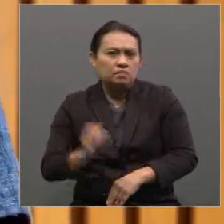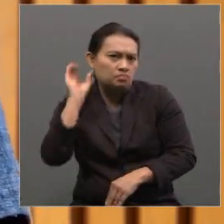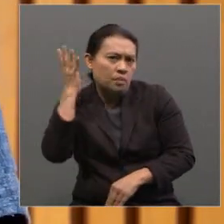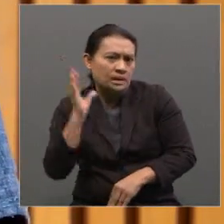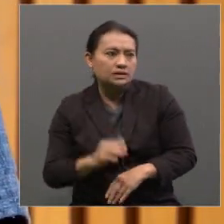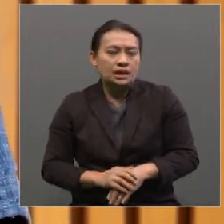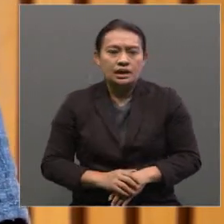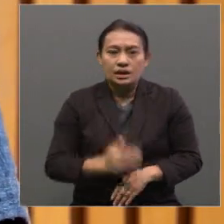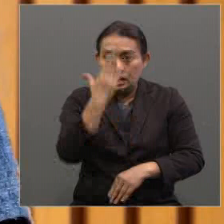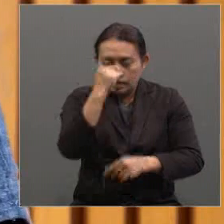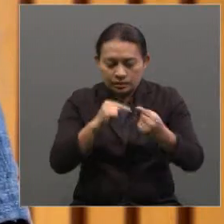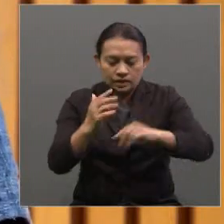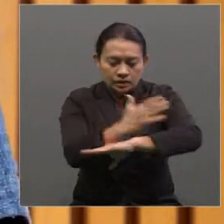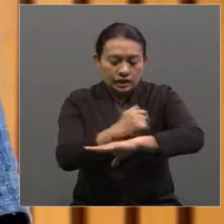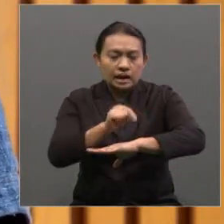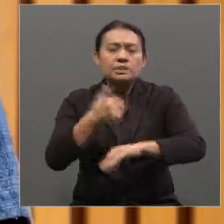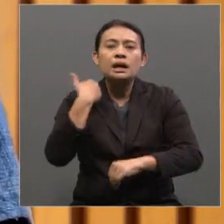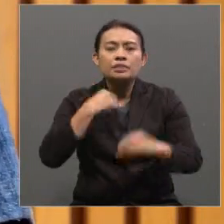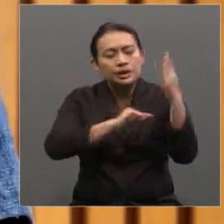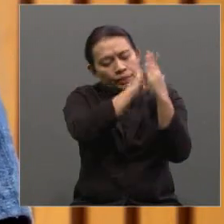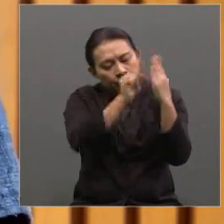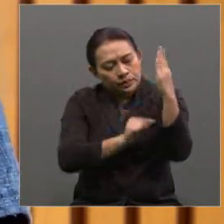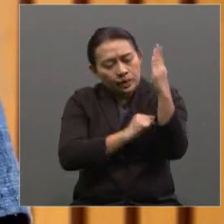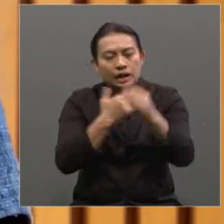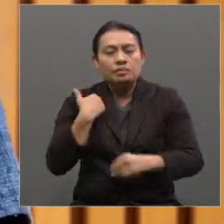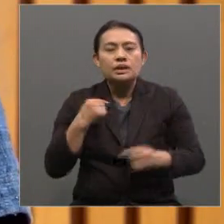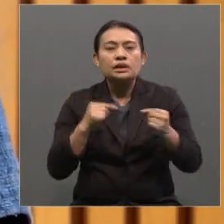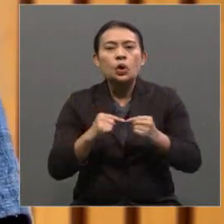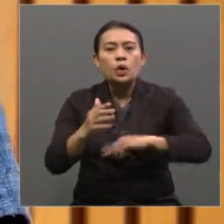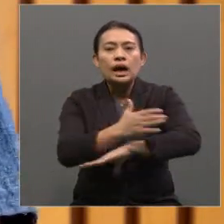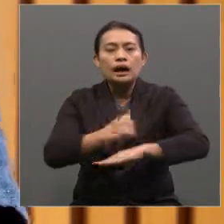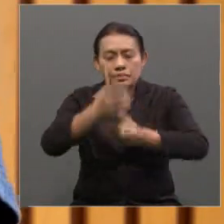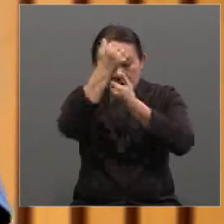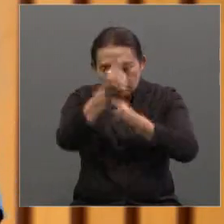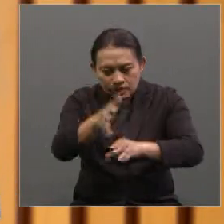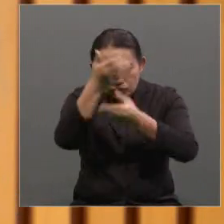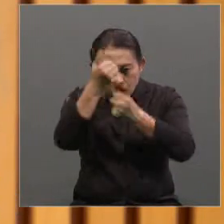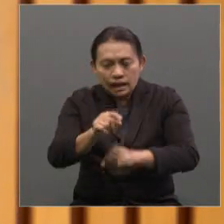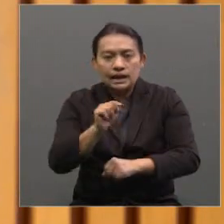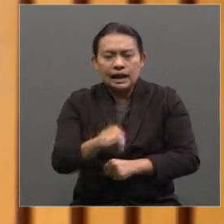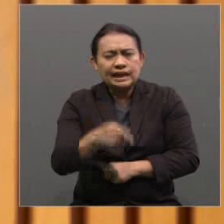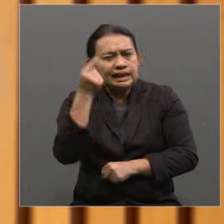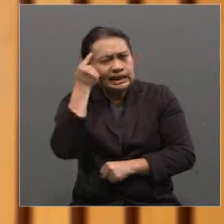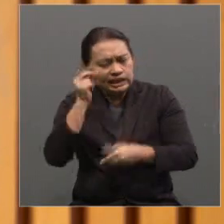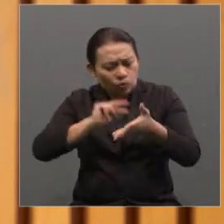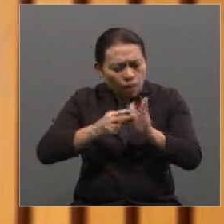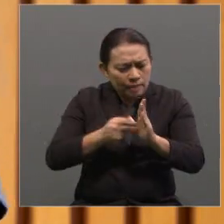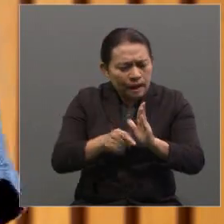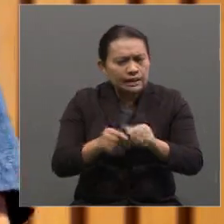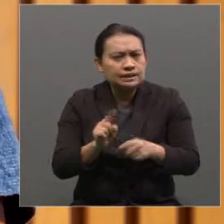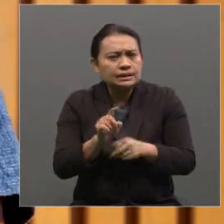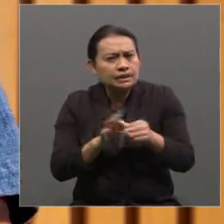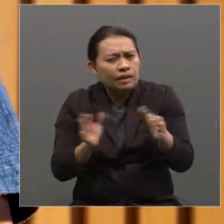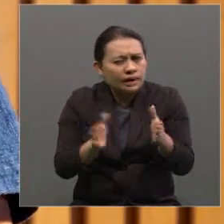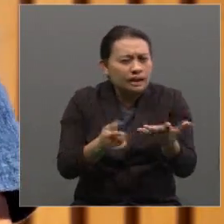ะจริงๆแล้วเนี่ยการเมืองมันอยู่ในทุกที ่ การไม่สนใจทางการเมืองเนี่ยเราอาจจะมองการเมืองในความหมายที่แคบ ครับ ว่า